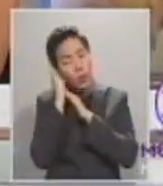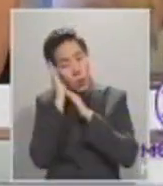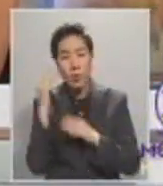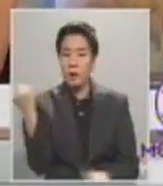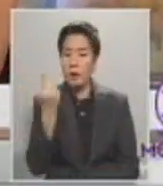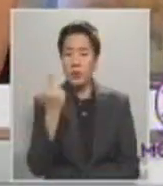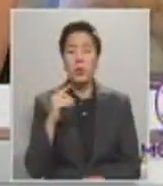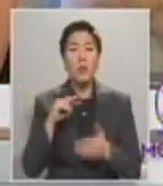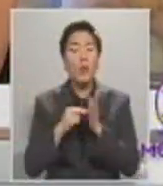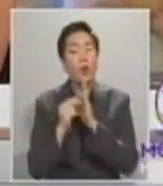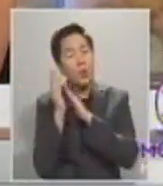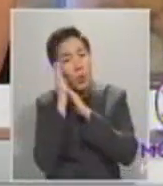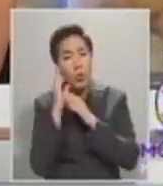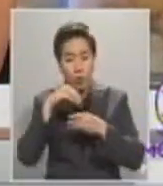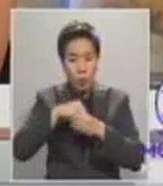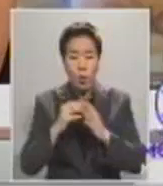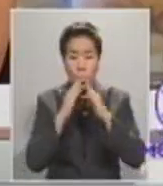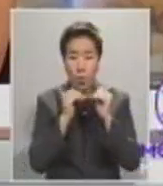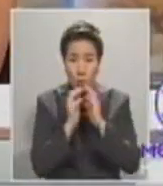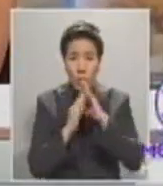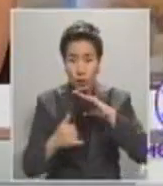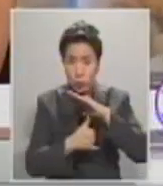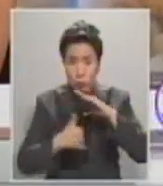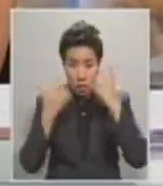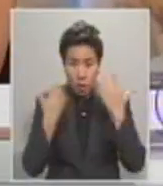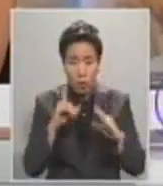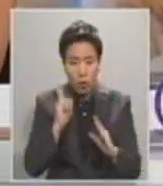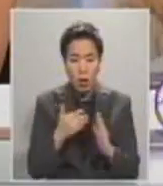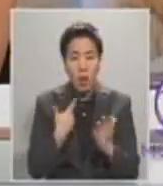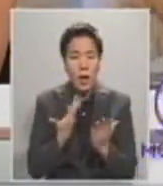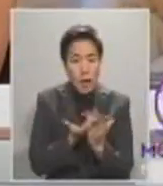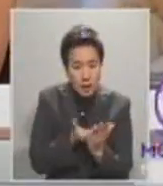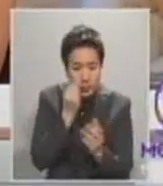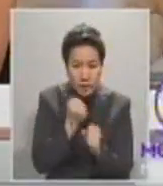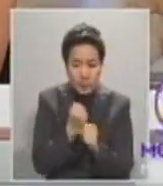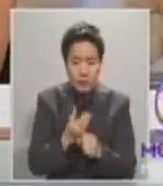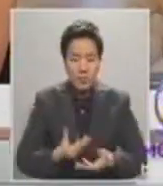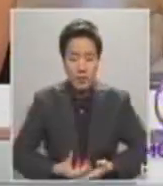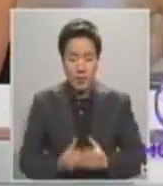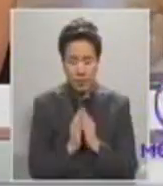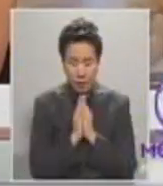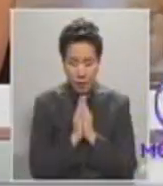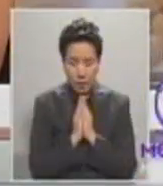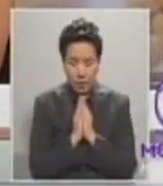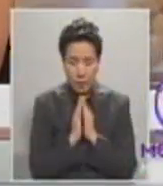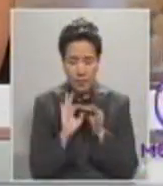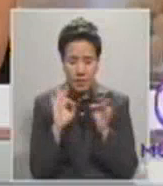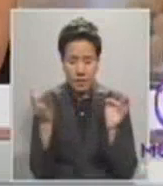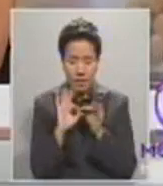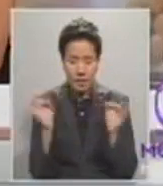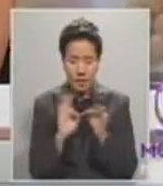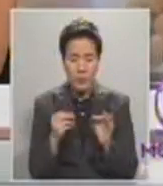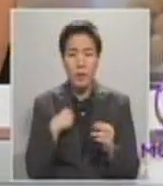นะ ค ำว่าจำพรรษาเนี่ยอยู่วัดเป็นที่อันที่หนึ่งอันที่สองคือจะต้องมีการลงสังฆกรรมสวดปาติโมกส